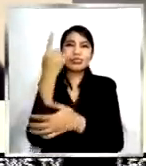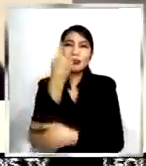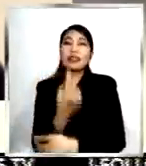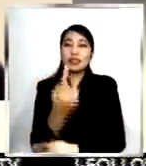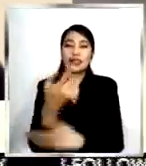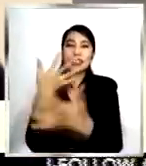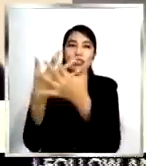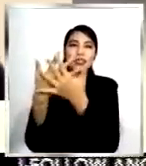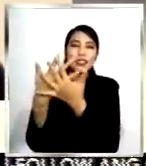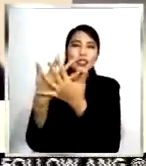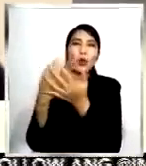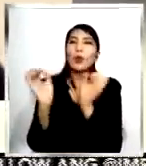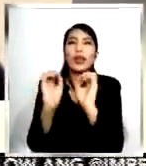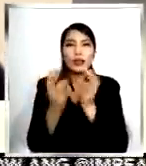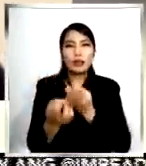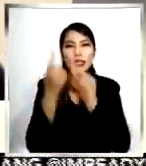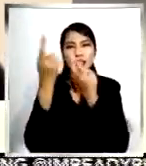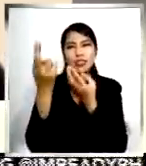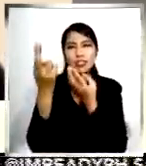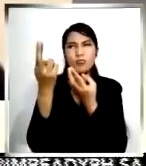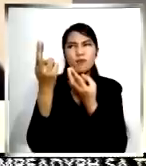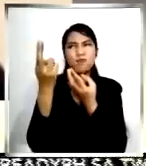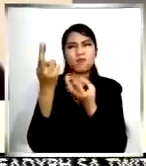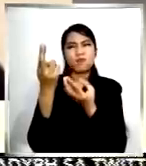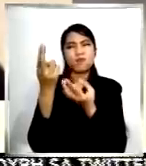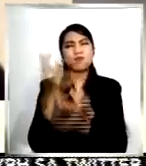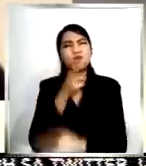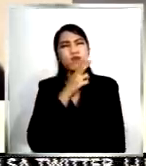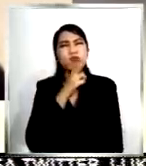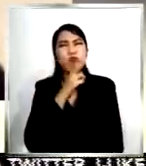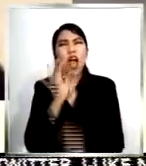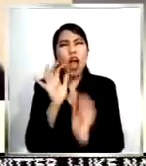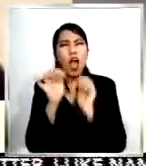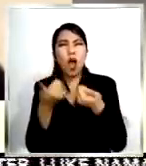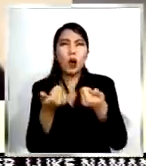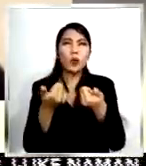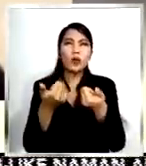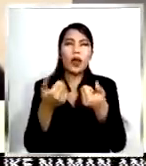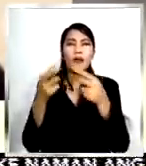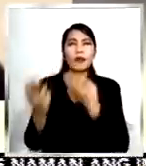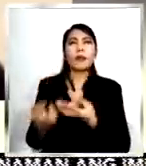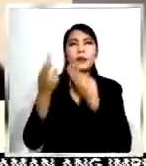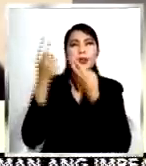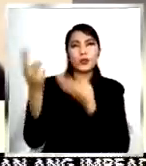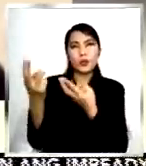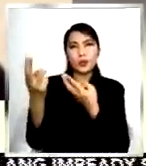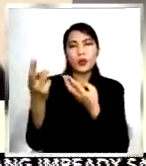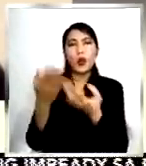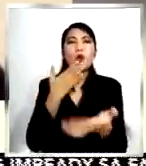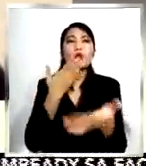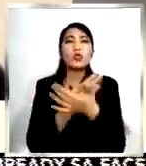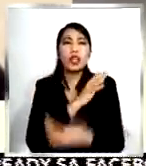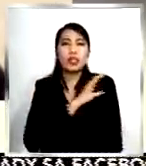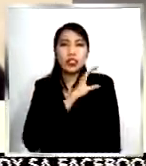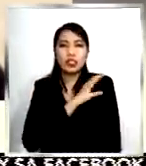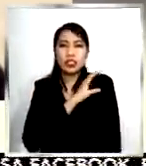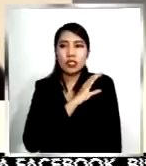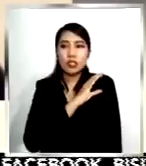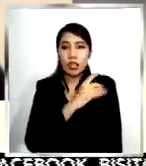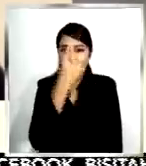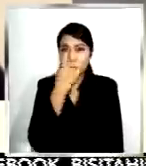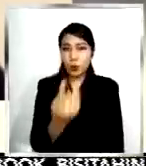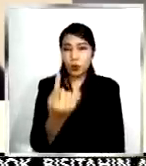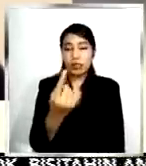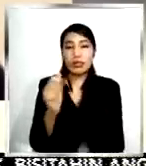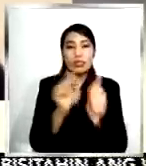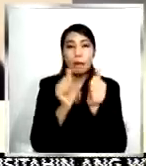paano siya nagkaroon ng allowance for good conduct? Wala naman siya ibang kasama doon sa ginintoang hawla niya. Mm-hmm. Ang kasama niya ibang mga Amerikanong sundalo rin na